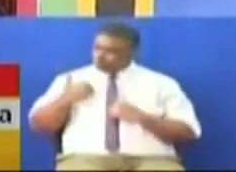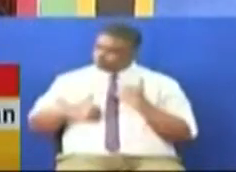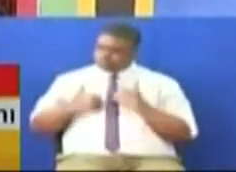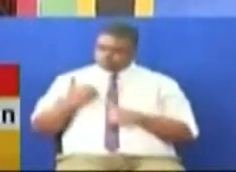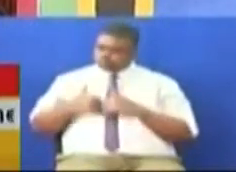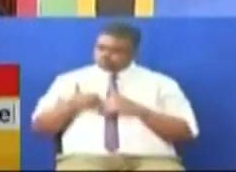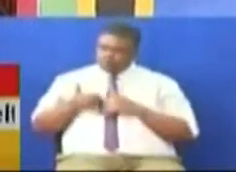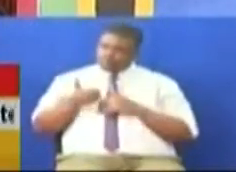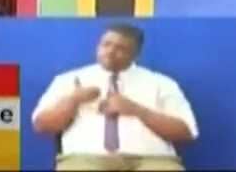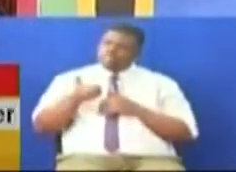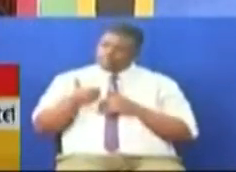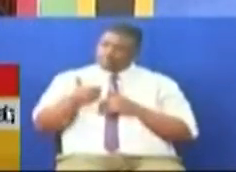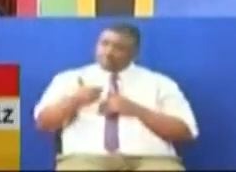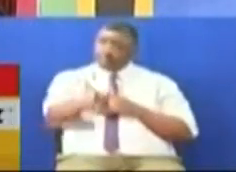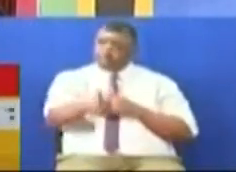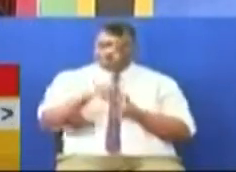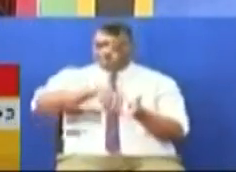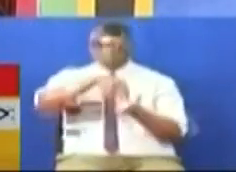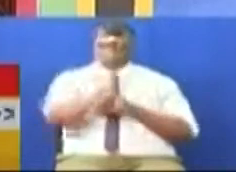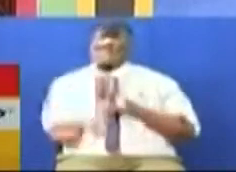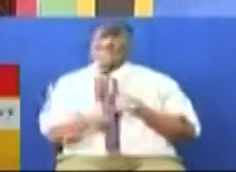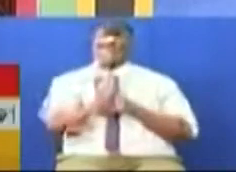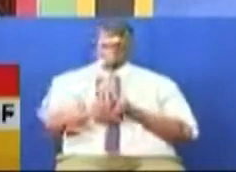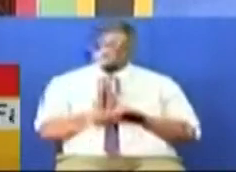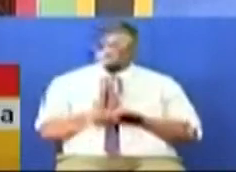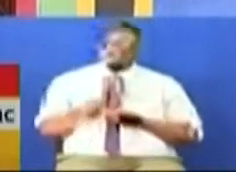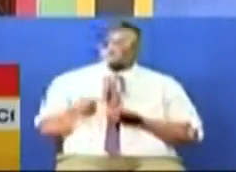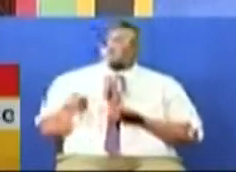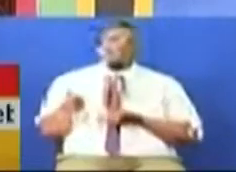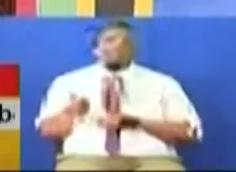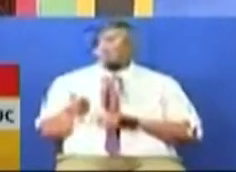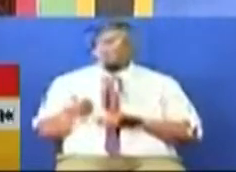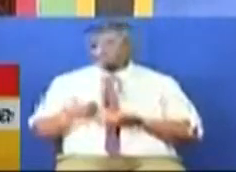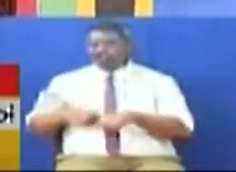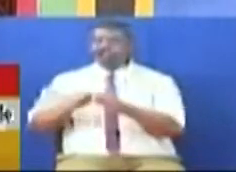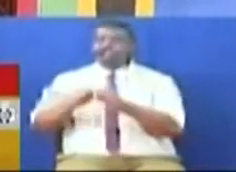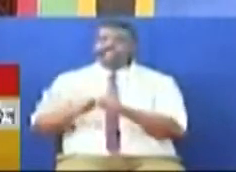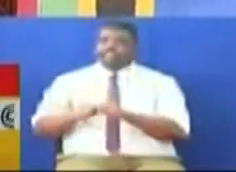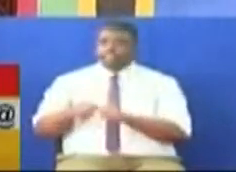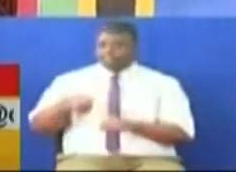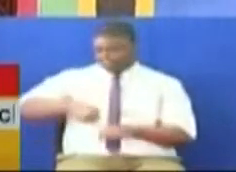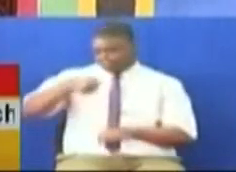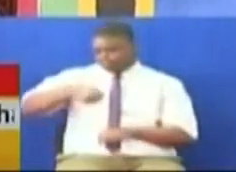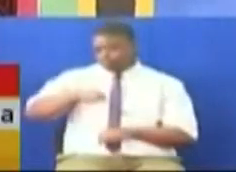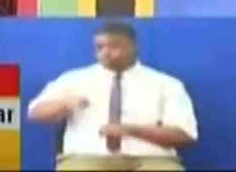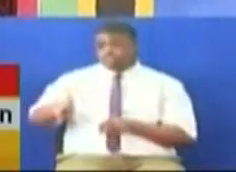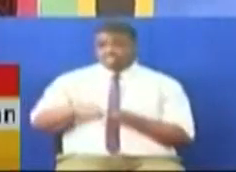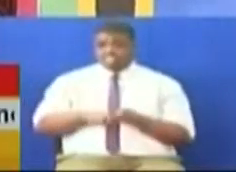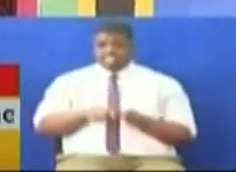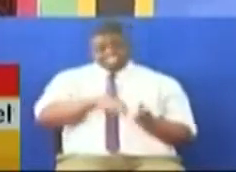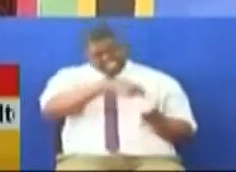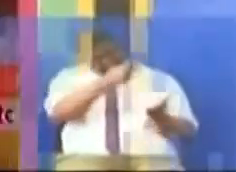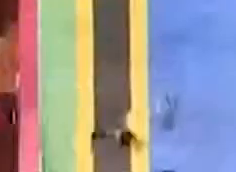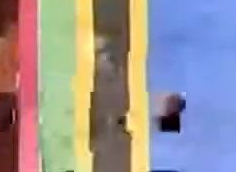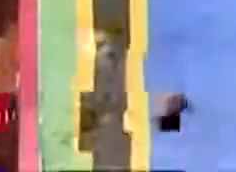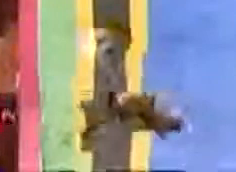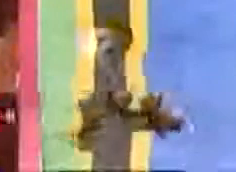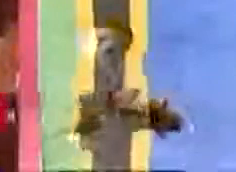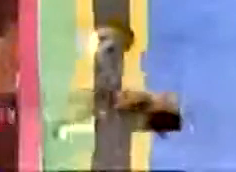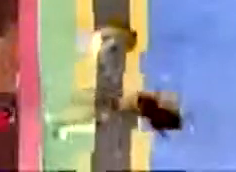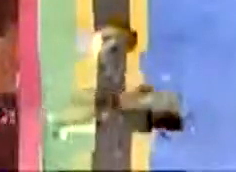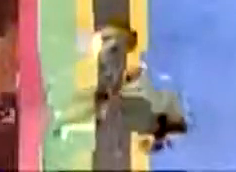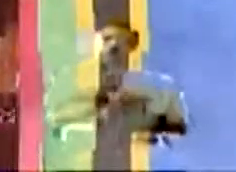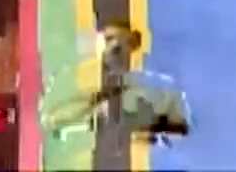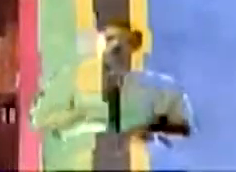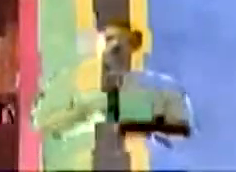tunakoelekea wakashindwa kuendesha mifuko hii, lakini pia wakashindwa kuwalipa wastaafu wetu ambao tayari wamewekeza. Kwa hiyo